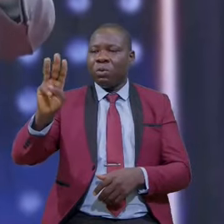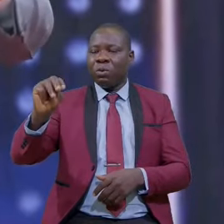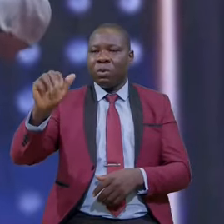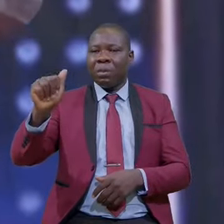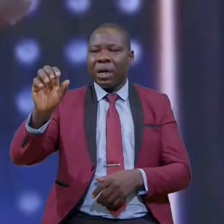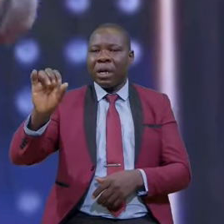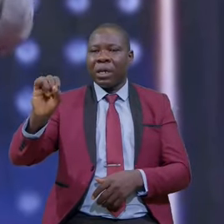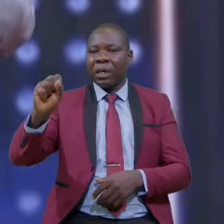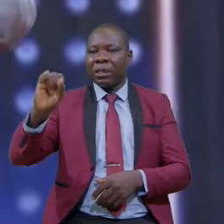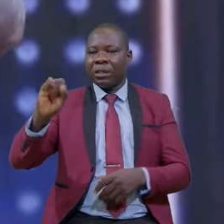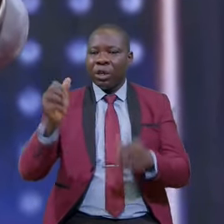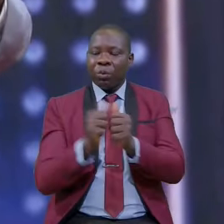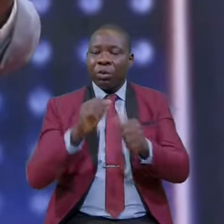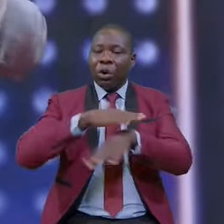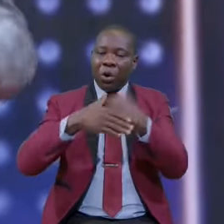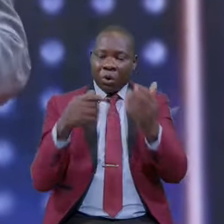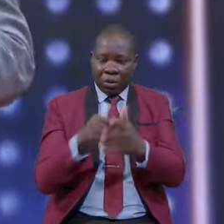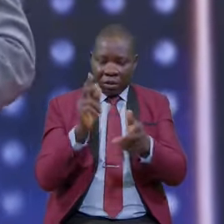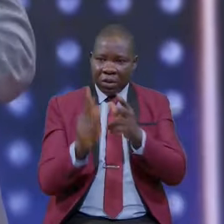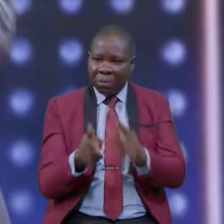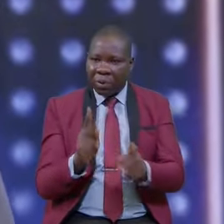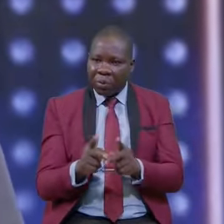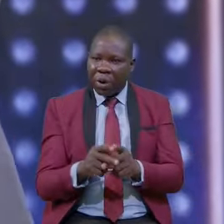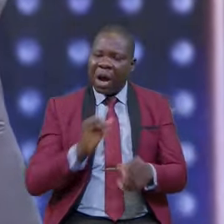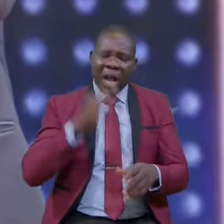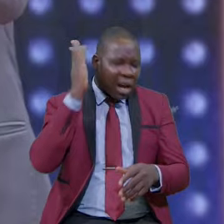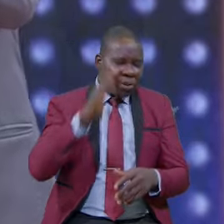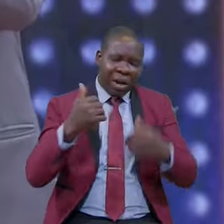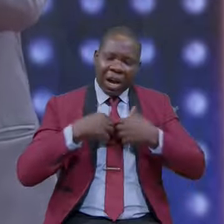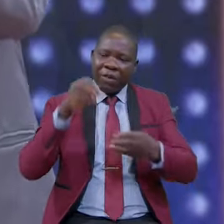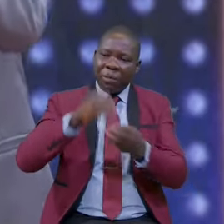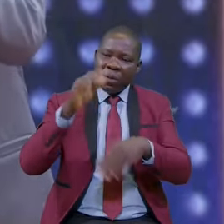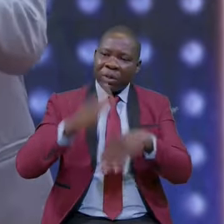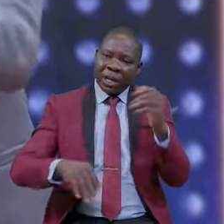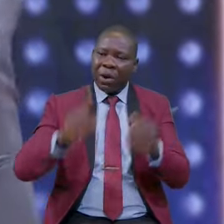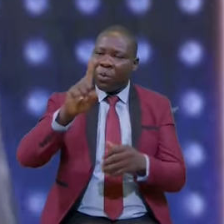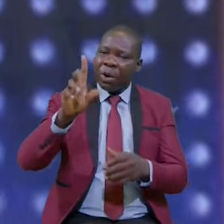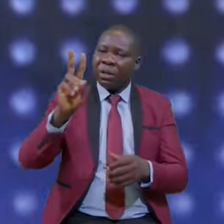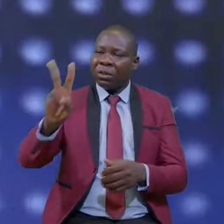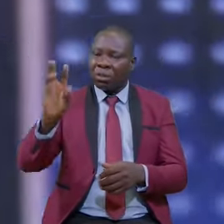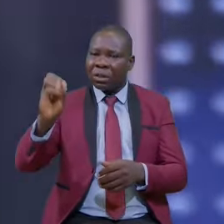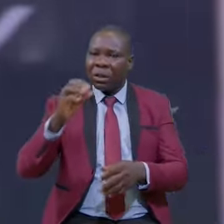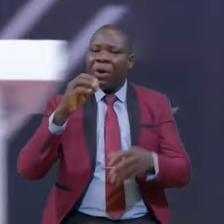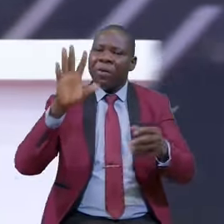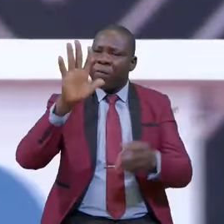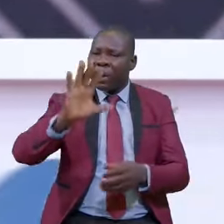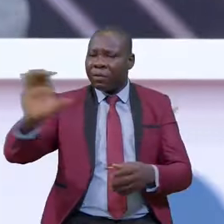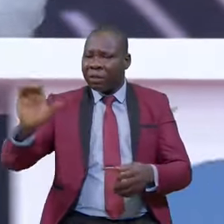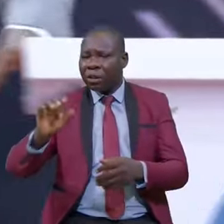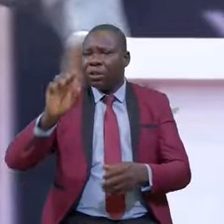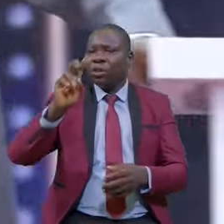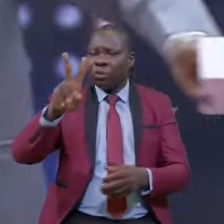120 personnes. 500 personnes, 1000 personnes, 2000 personnes. Et nous sommes là. Et nous nous mettons ensemble